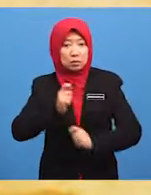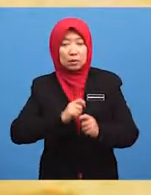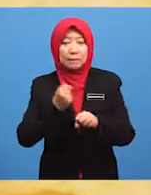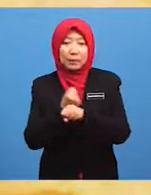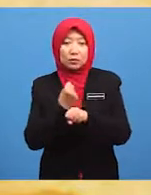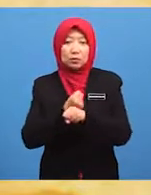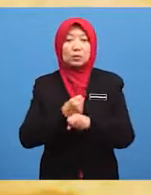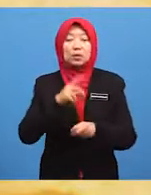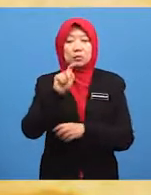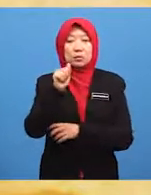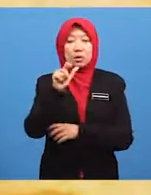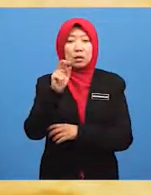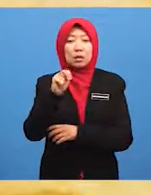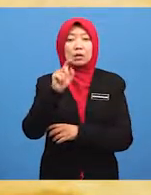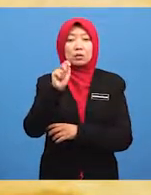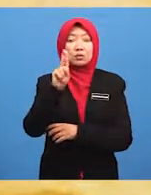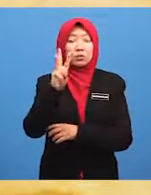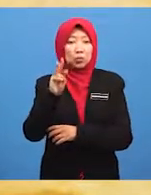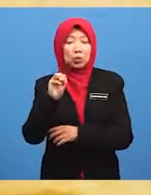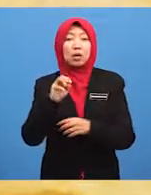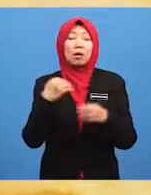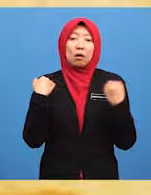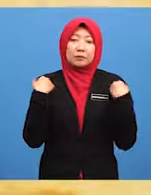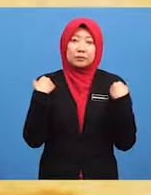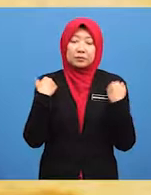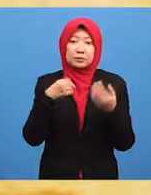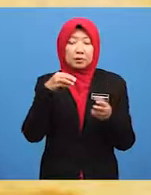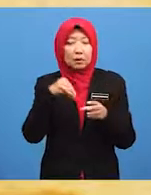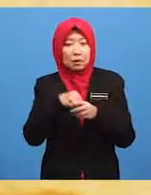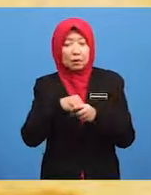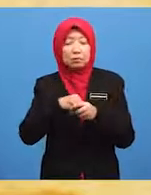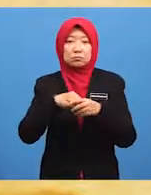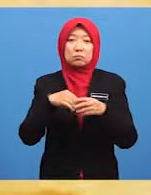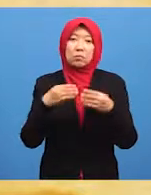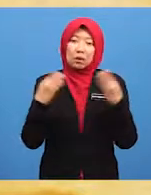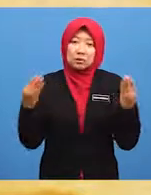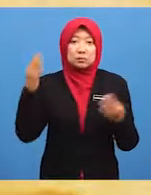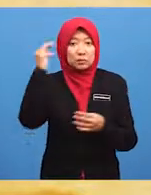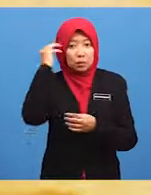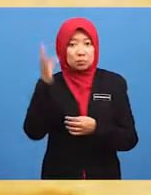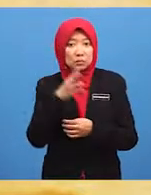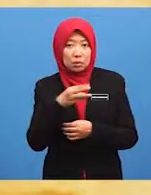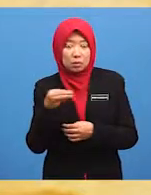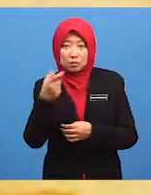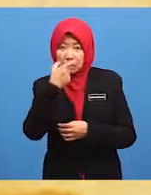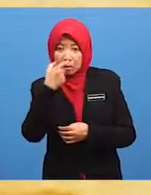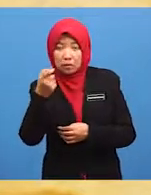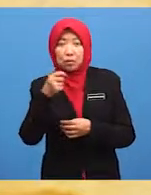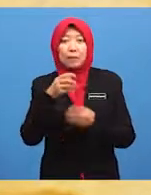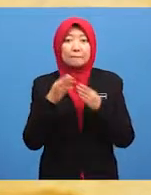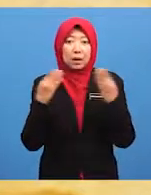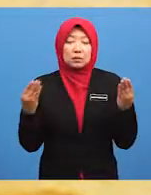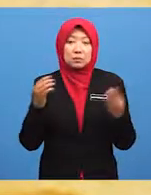abad ke-7. Batu bersurat ini ditulis dalam bahasa Melayu dengan pengaruh bahasa Sanskrit.